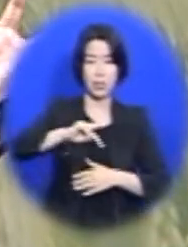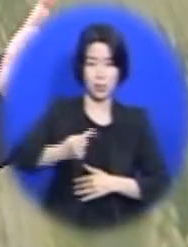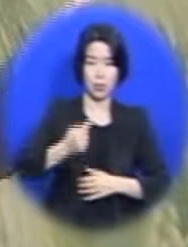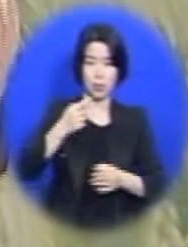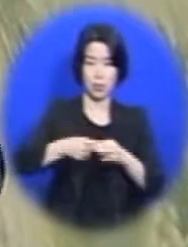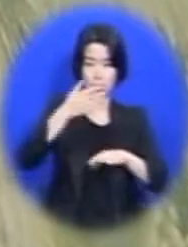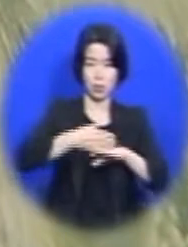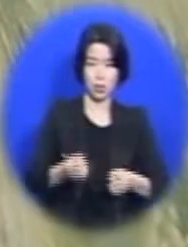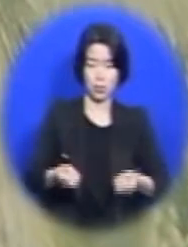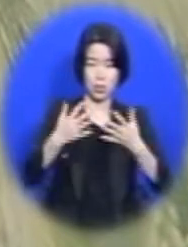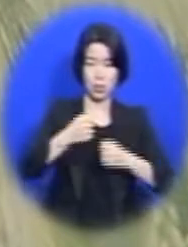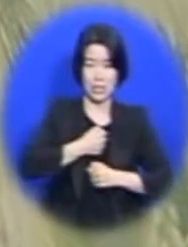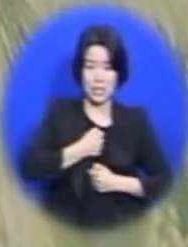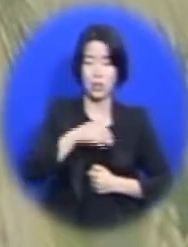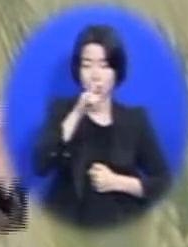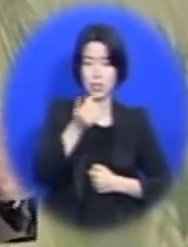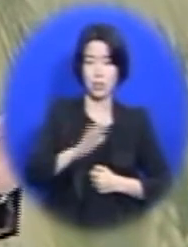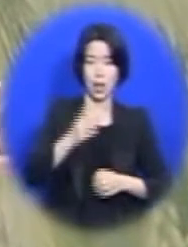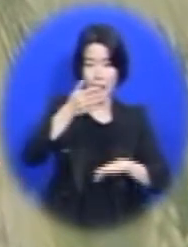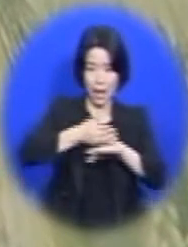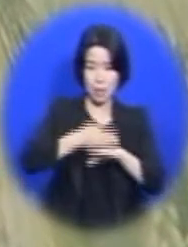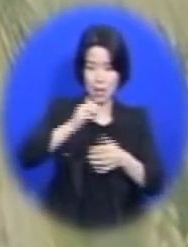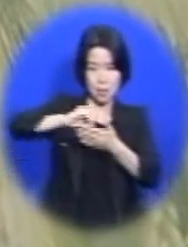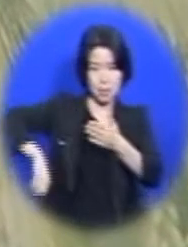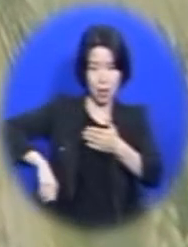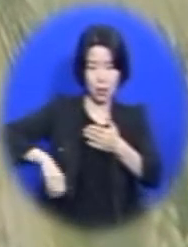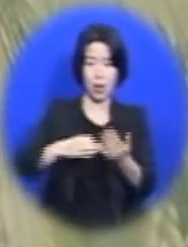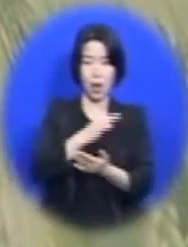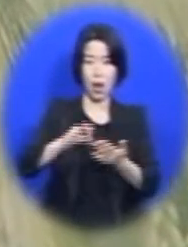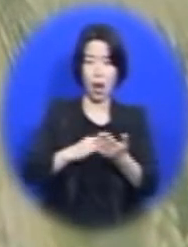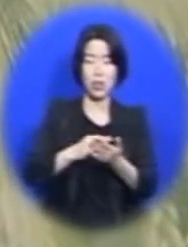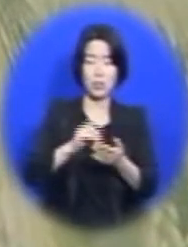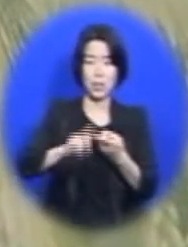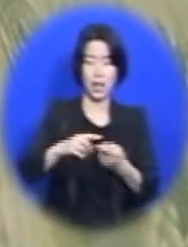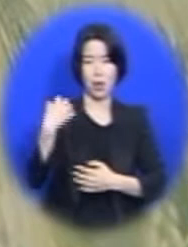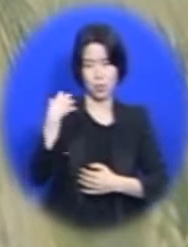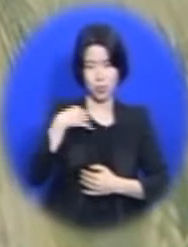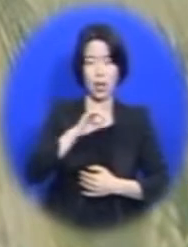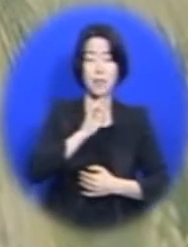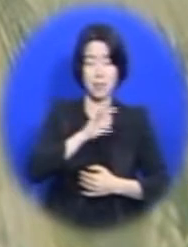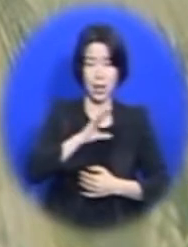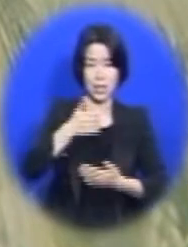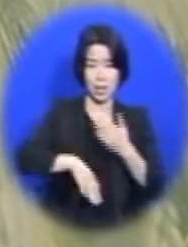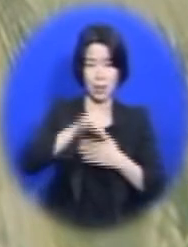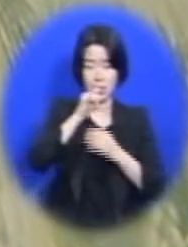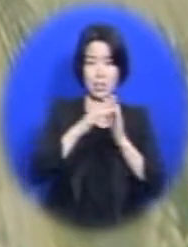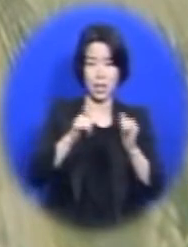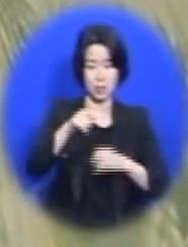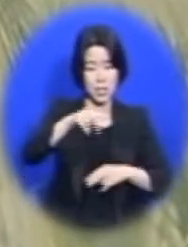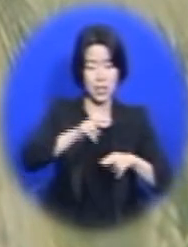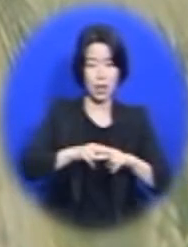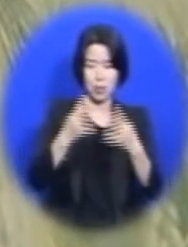맥주 감사 주일을 지키지만 감사는 빠지고 헌금에 대한 부담감만 남아있는 분들이 이 자리에도 꽤